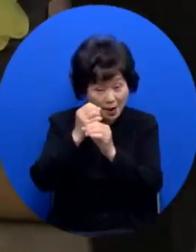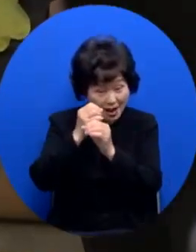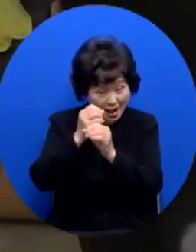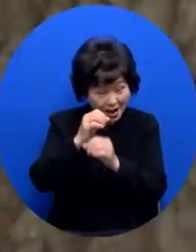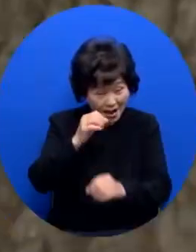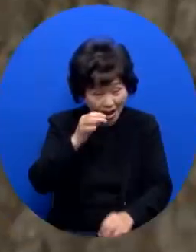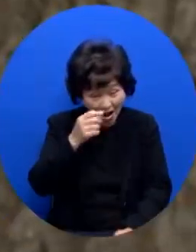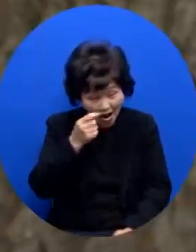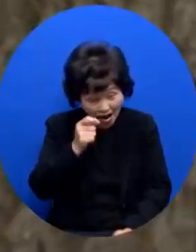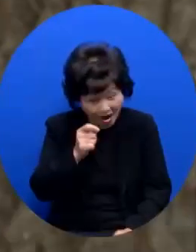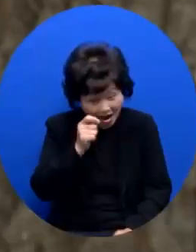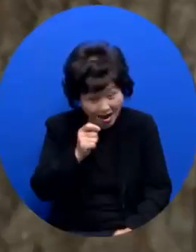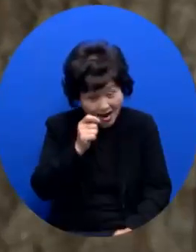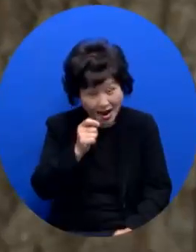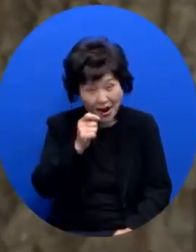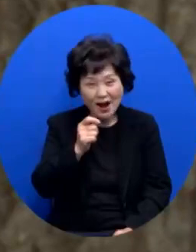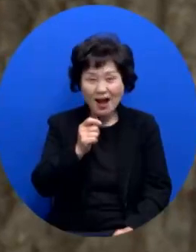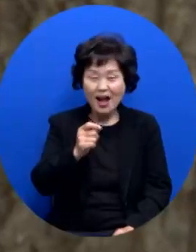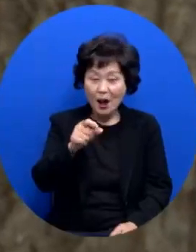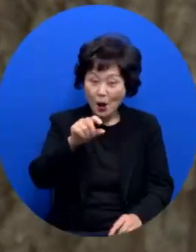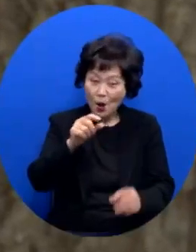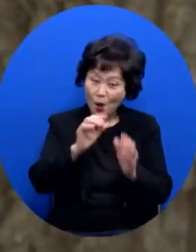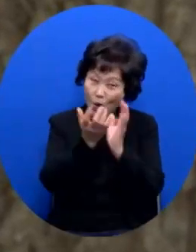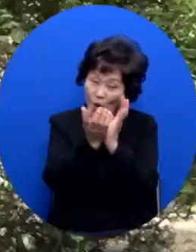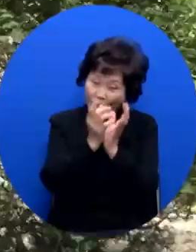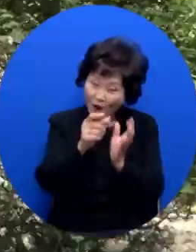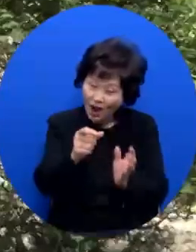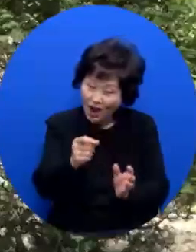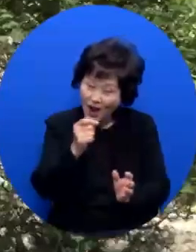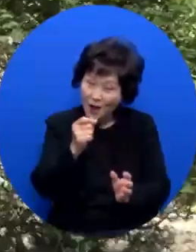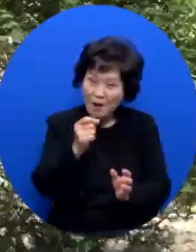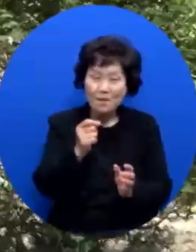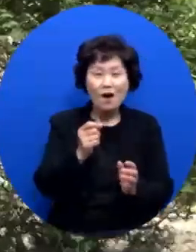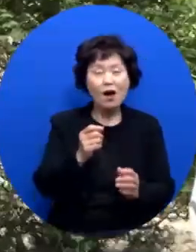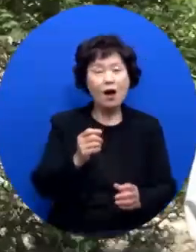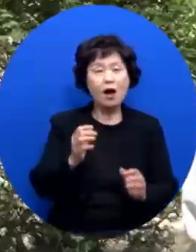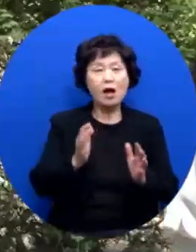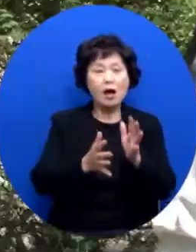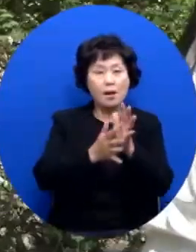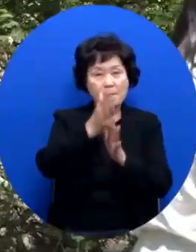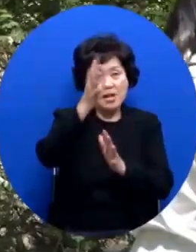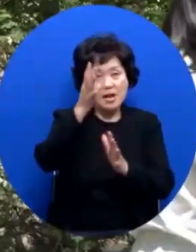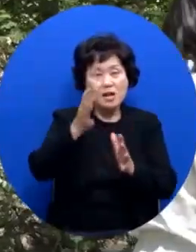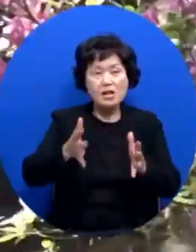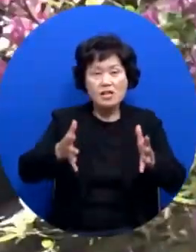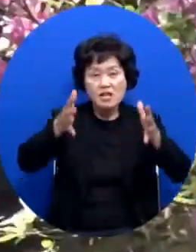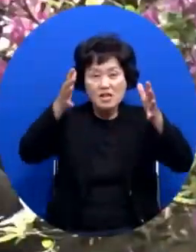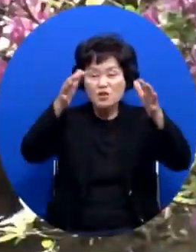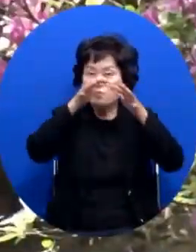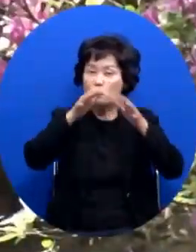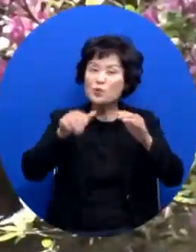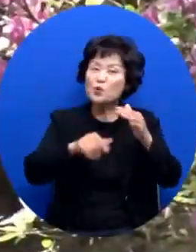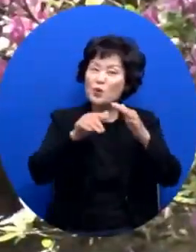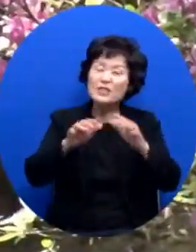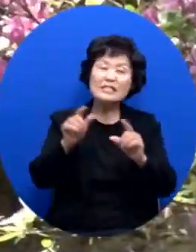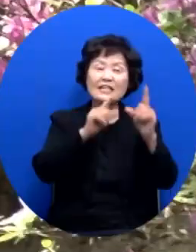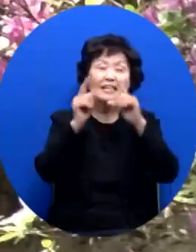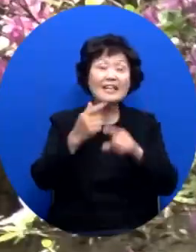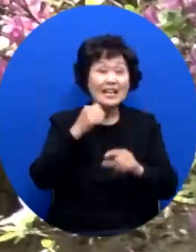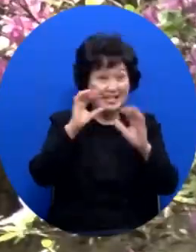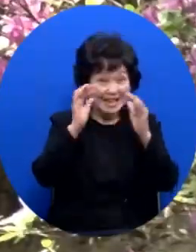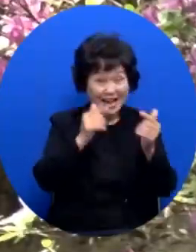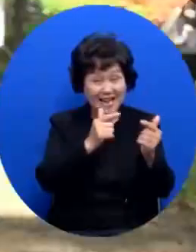들여다보고 조심스럽게 꽃을 따봅니다. 딱딱한 빌딩 숲에만 있던 아이들에게 자연의 숲이란 신비로운